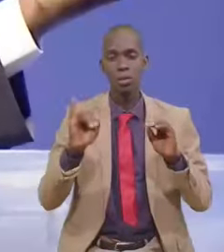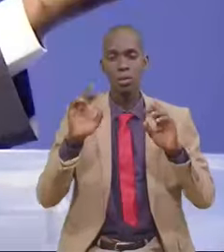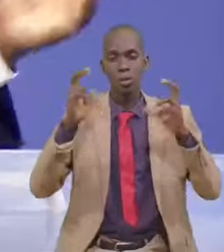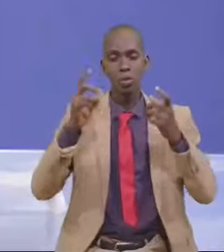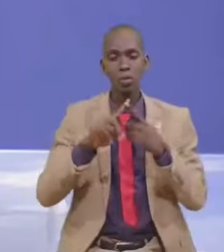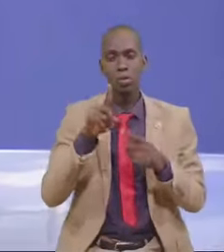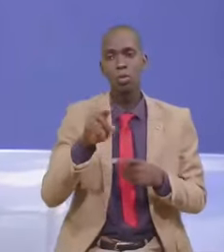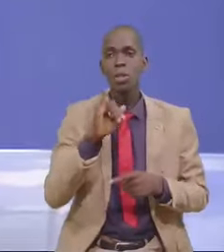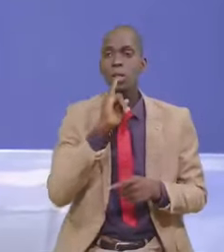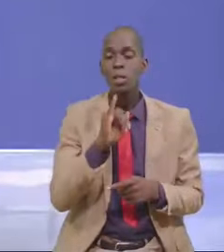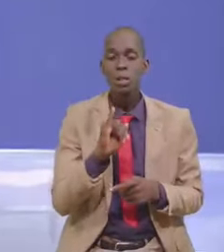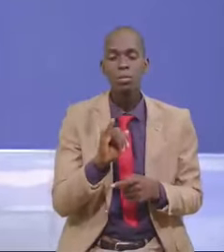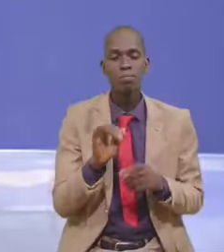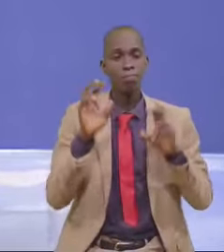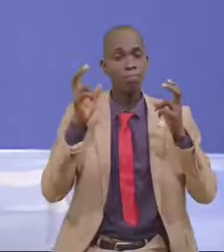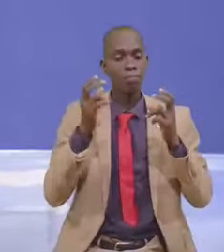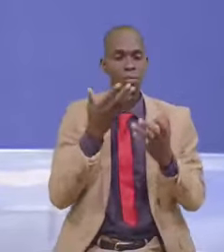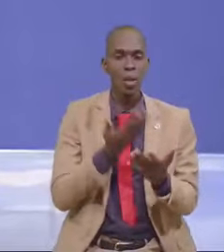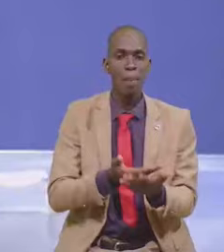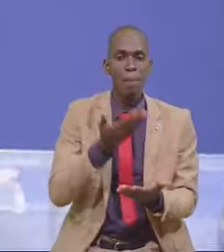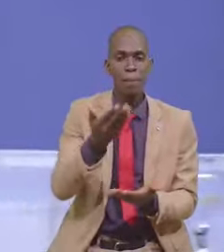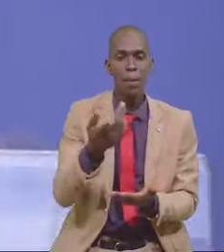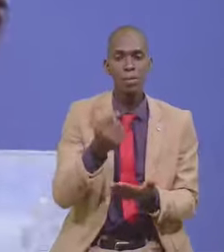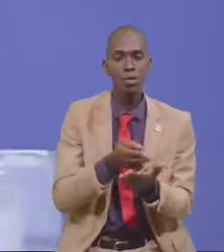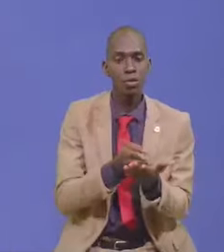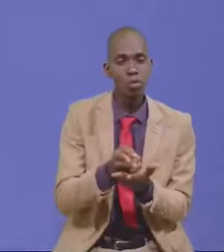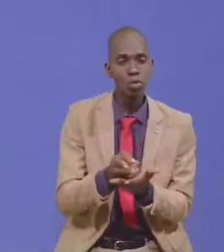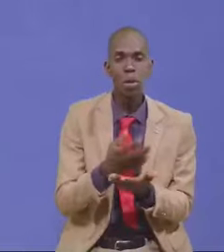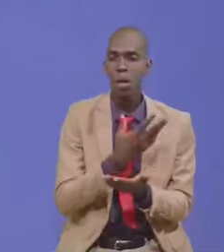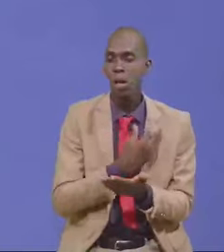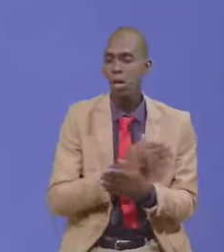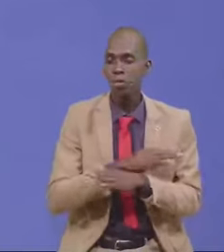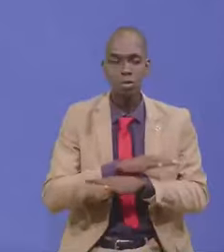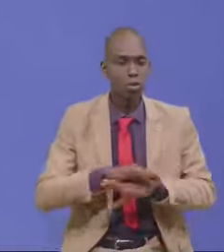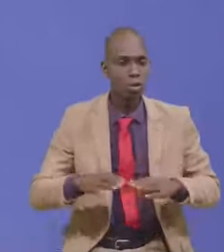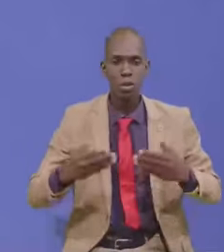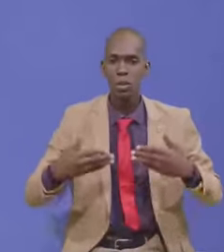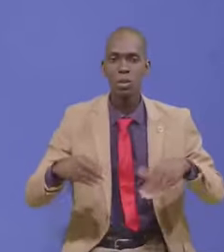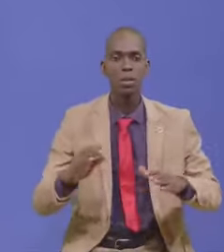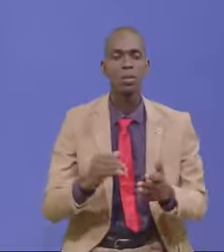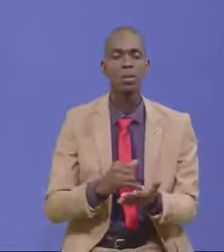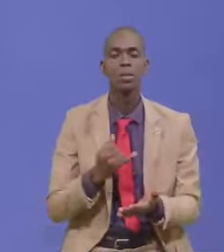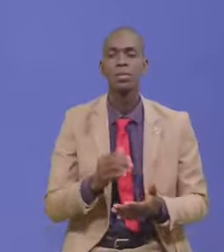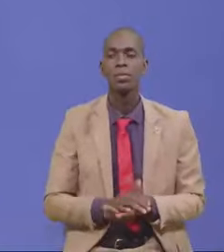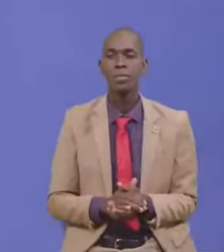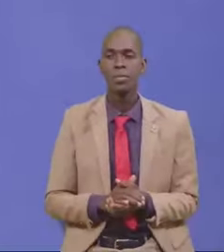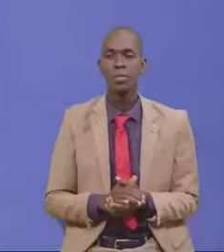Le thème que je développe ce matin avec vous, c'est acquiert la vérité et ne la vend pas. Quel type de vérité?